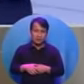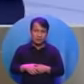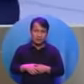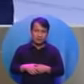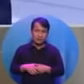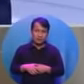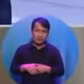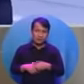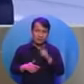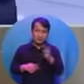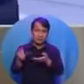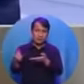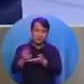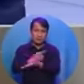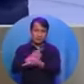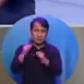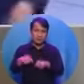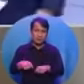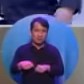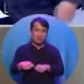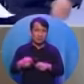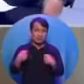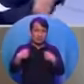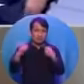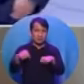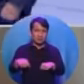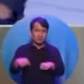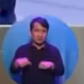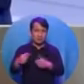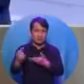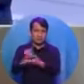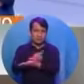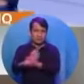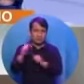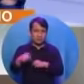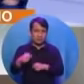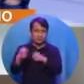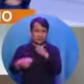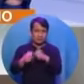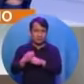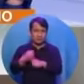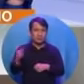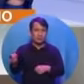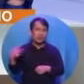sir, para may ayos yung mga paninda. 1 week? Sir, taon na sila nag-antay.